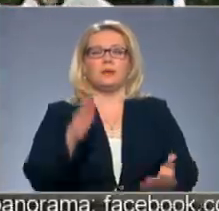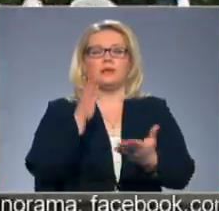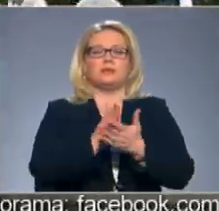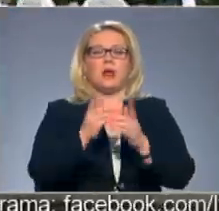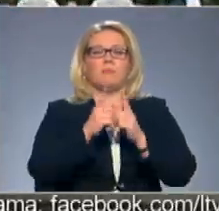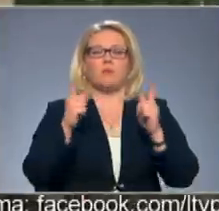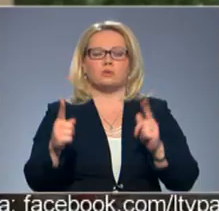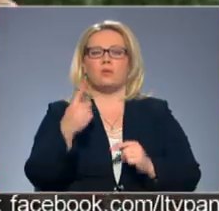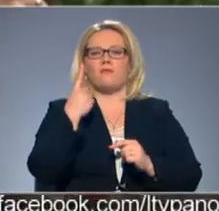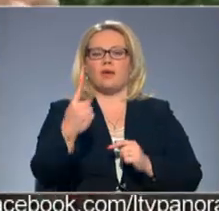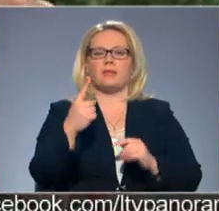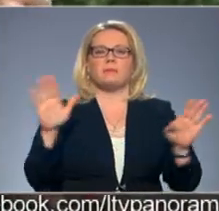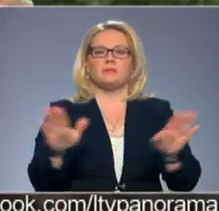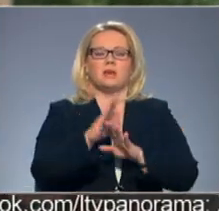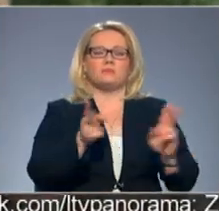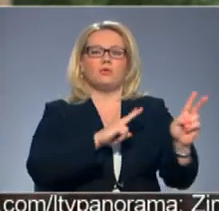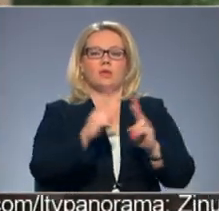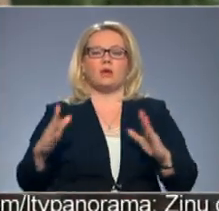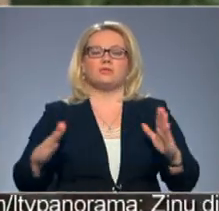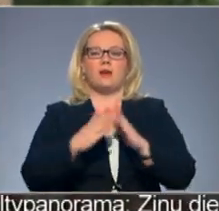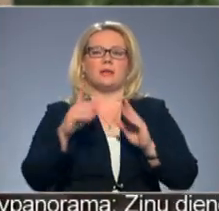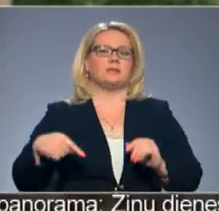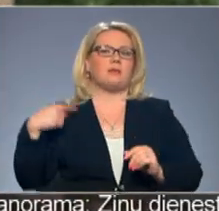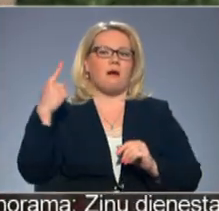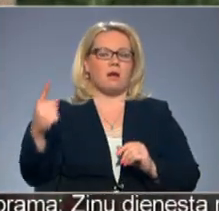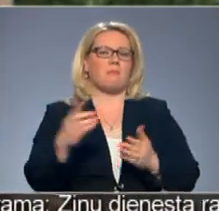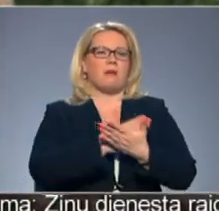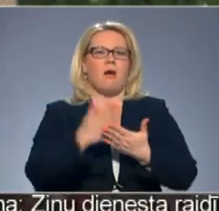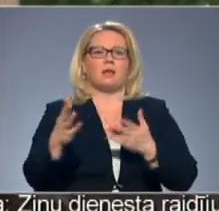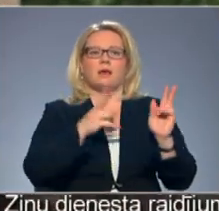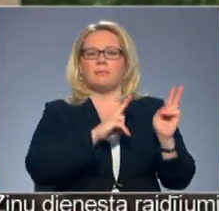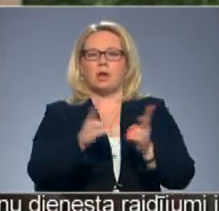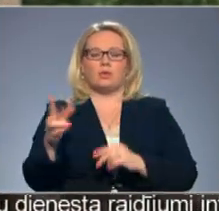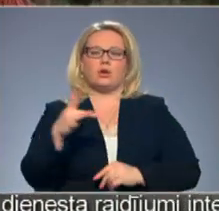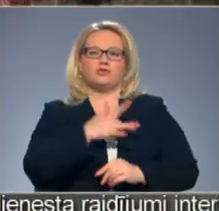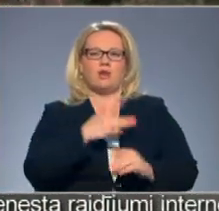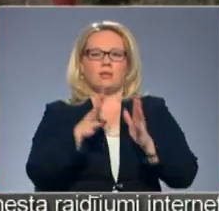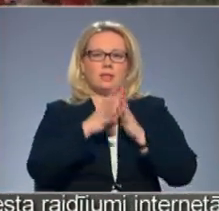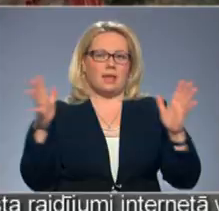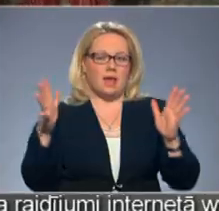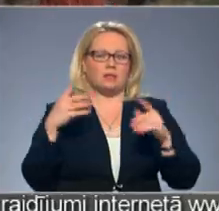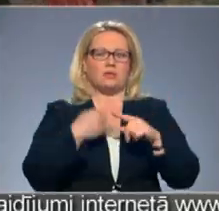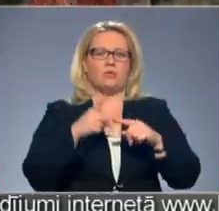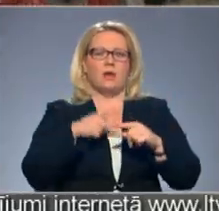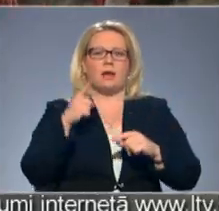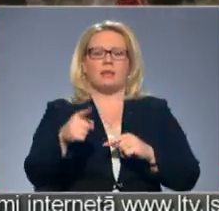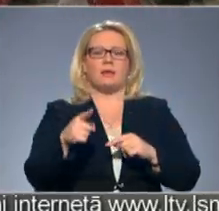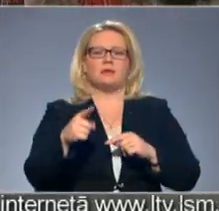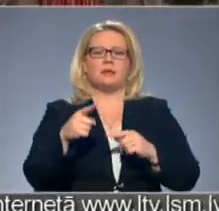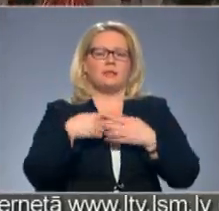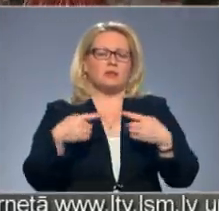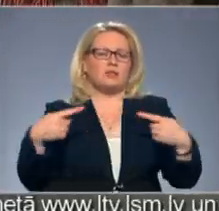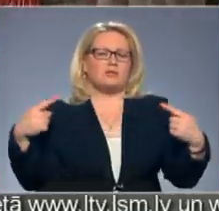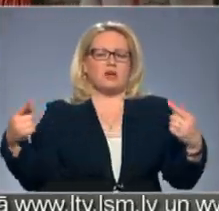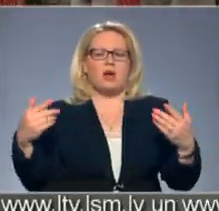Starpposms no vieniem dziesmu un deju svētkiem līdz nākamajiem kārtīgiem dejotājiem šķiet pārāk liels, tāpēc aizvien tiek ieviesti